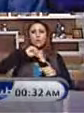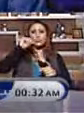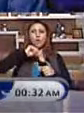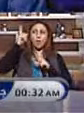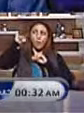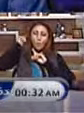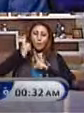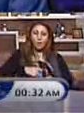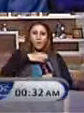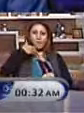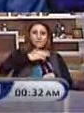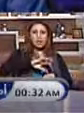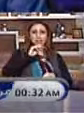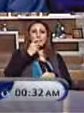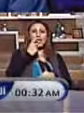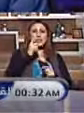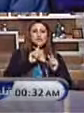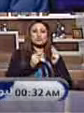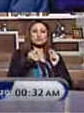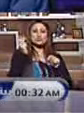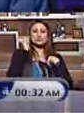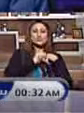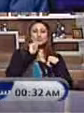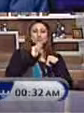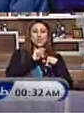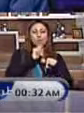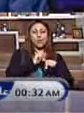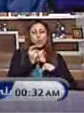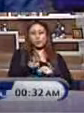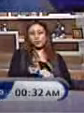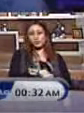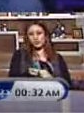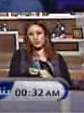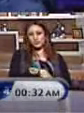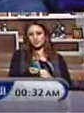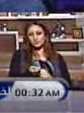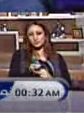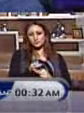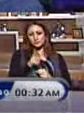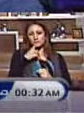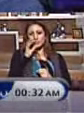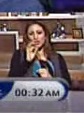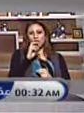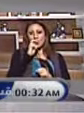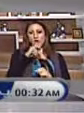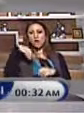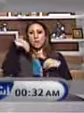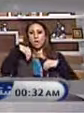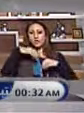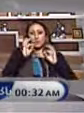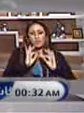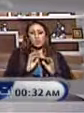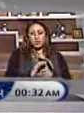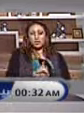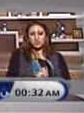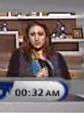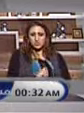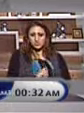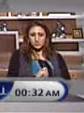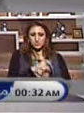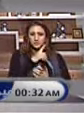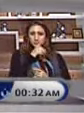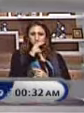اللي انا سامعه ده ده ده لا محص لا مش ولا فسيخ ونسال الله السلام مولانا يعني ربنا يديك الصحه احنا